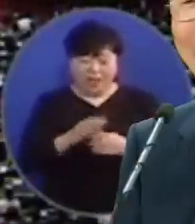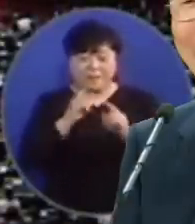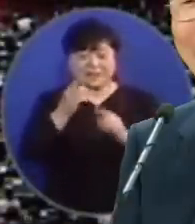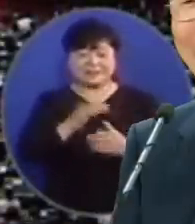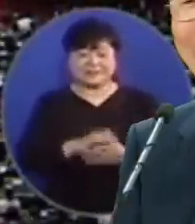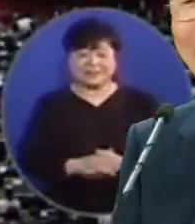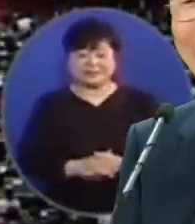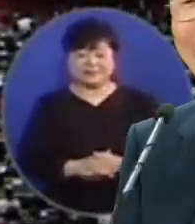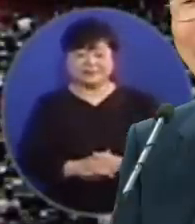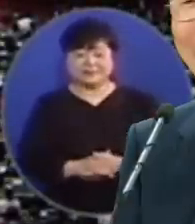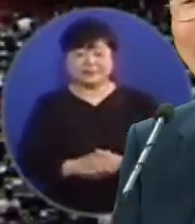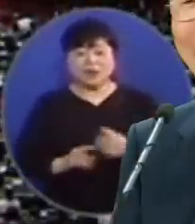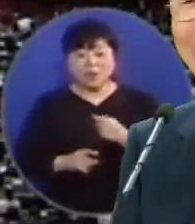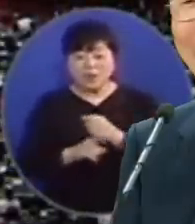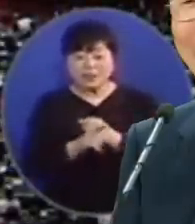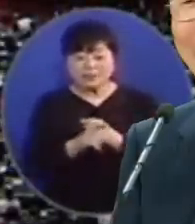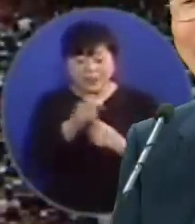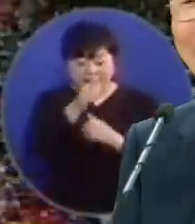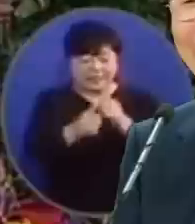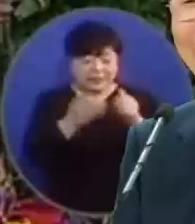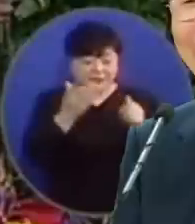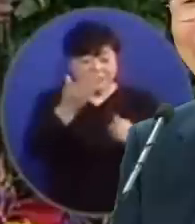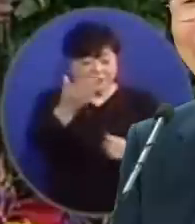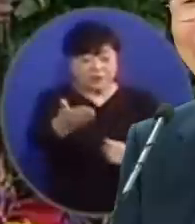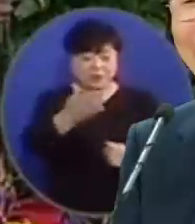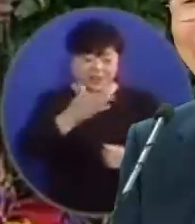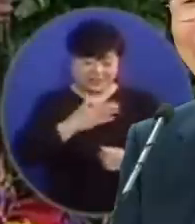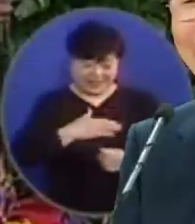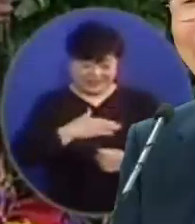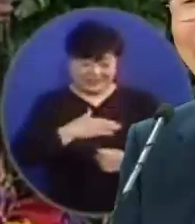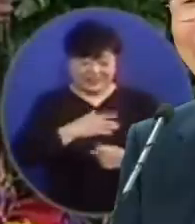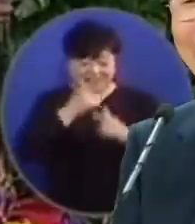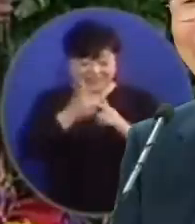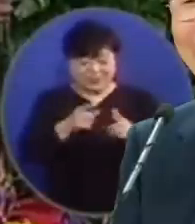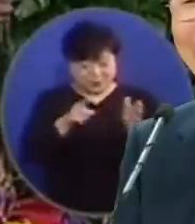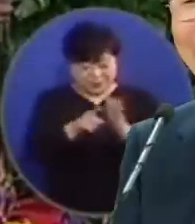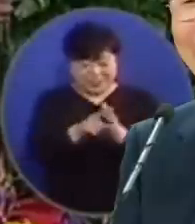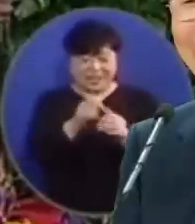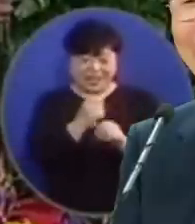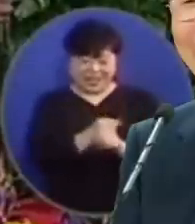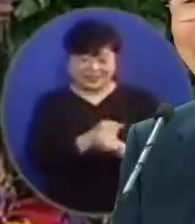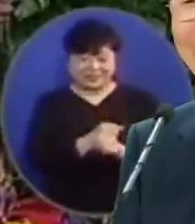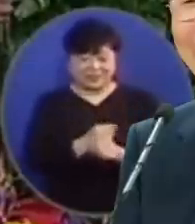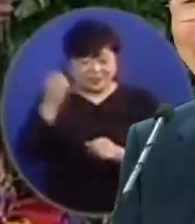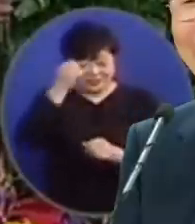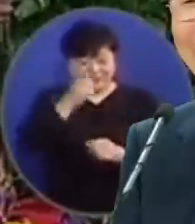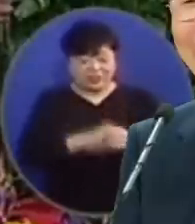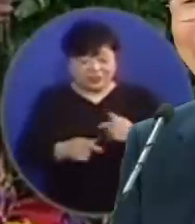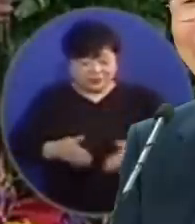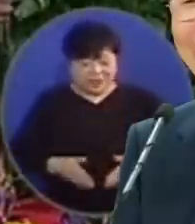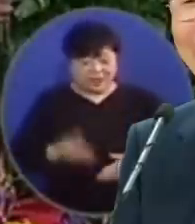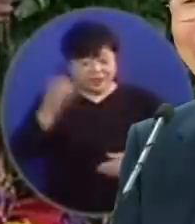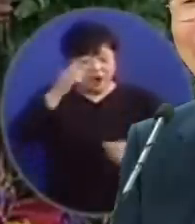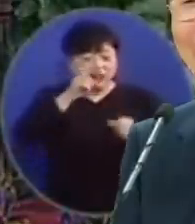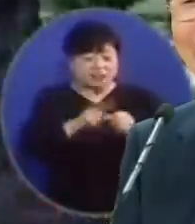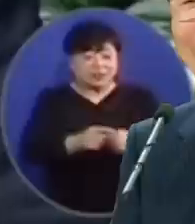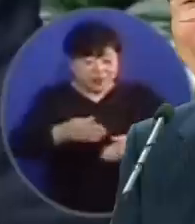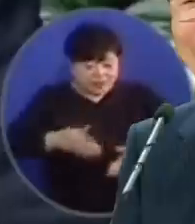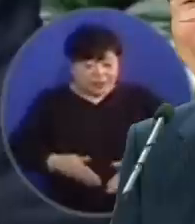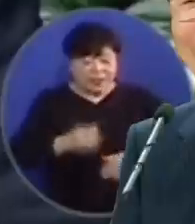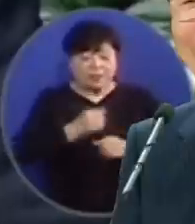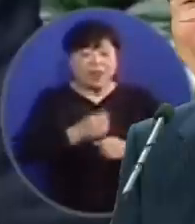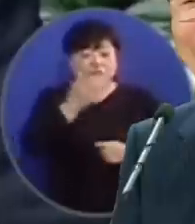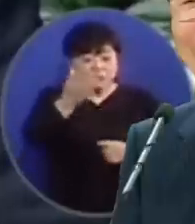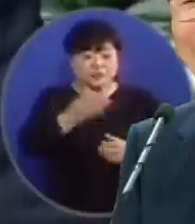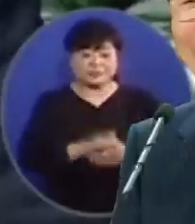것입니다. 왜냐하면 하나님께서 여러분과 나를 예수 믿게 해서 성령으로 거듭나서 영적으로 태어나게